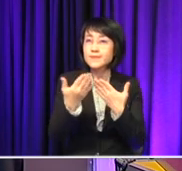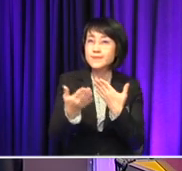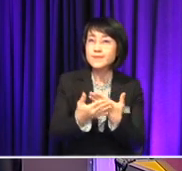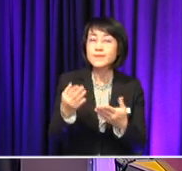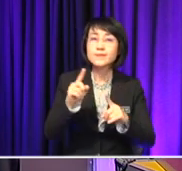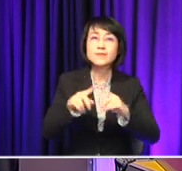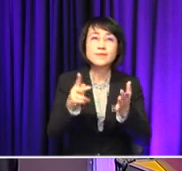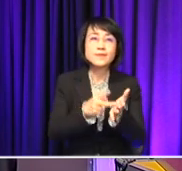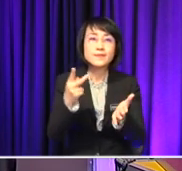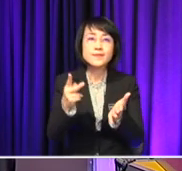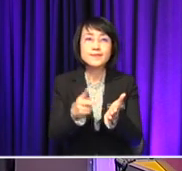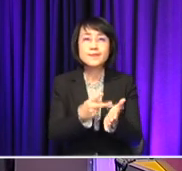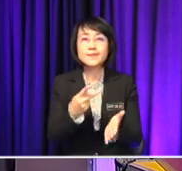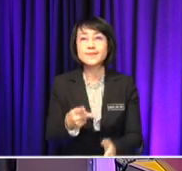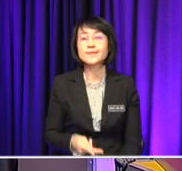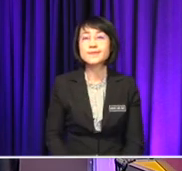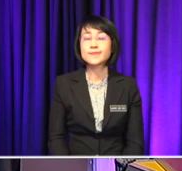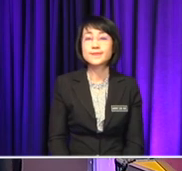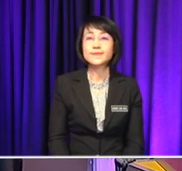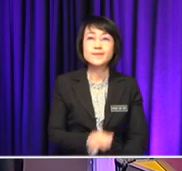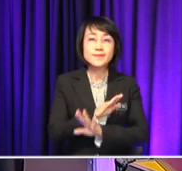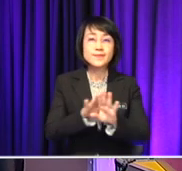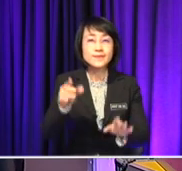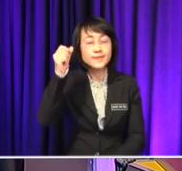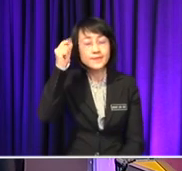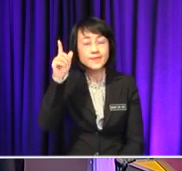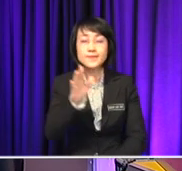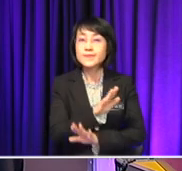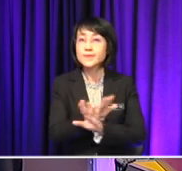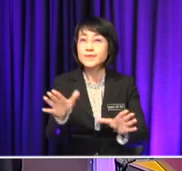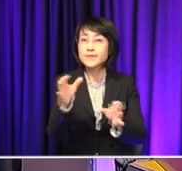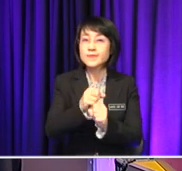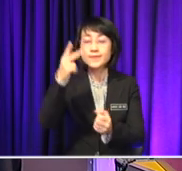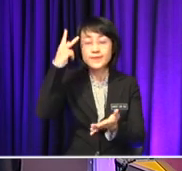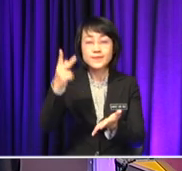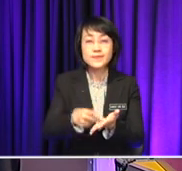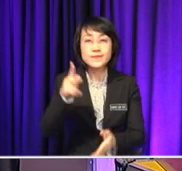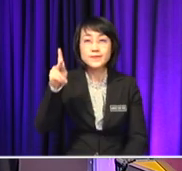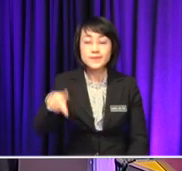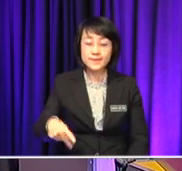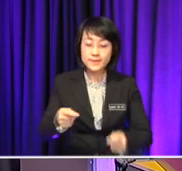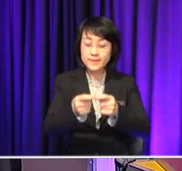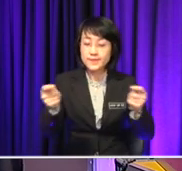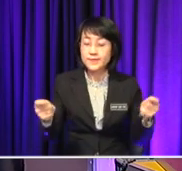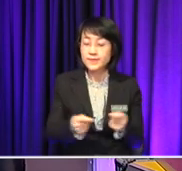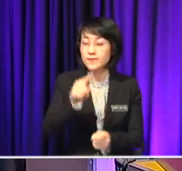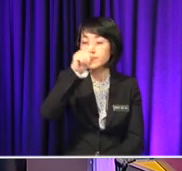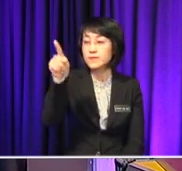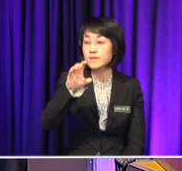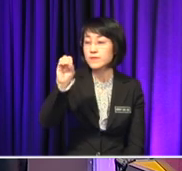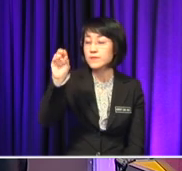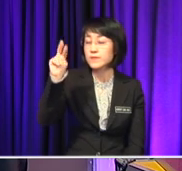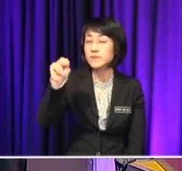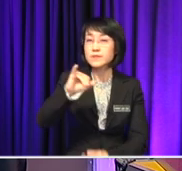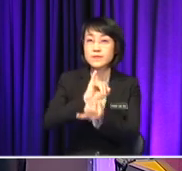tergelincir ya kita tak paham kita tak dapat karena pasti lokasi zone iklim dengan tepat akan menyebabkan kita